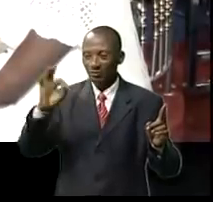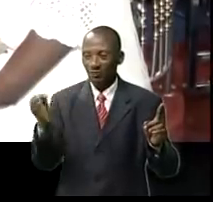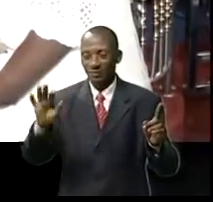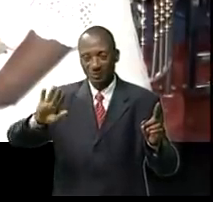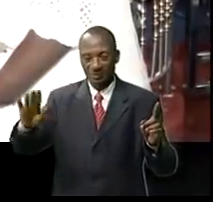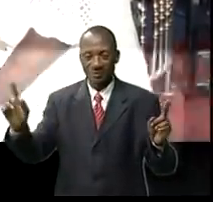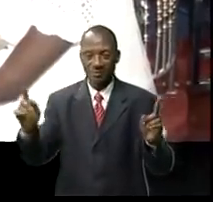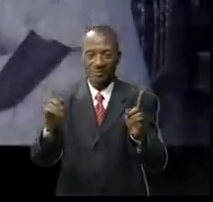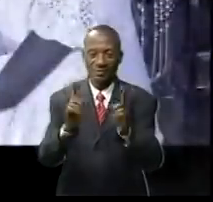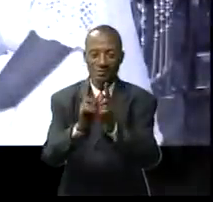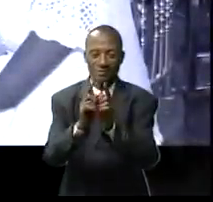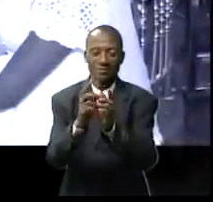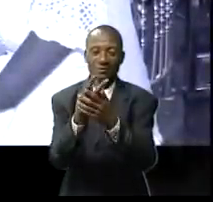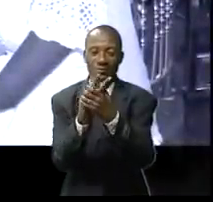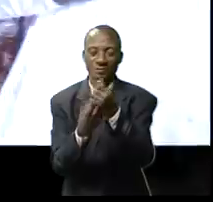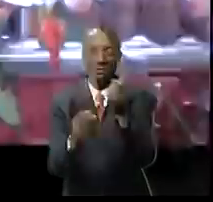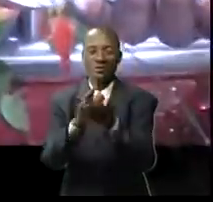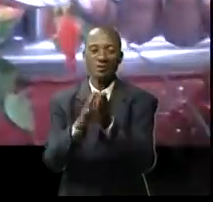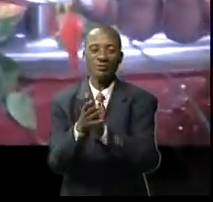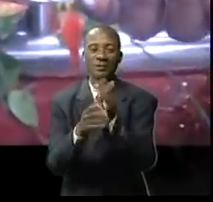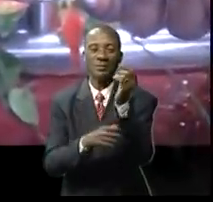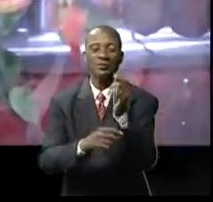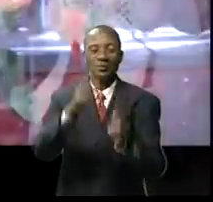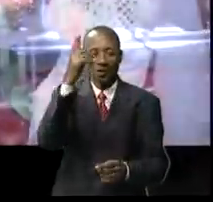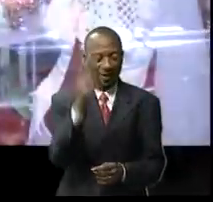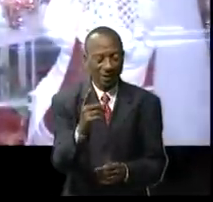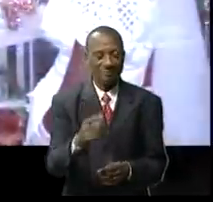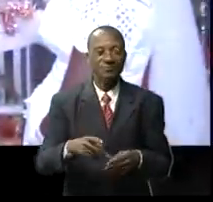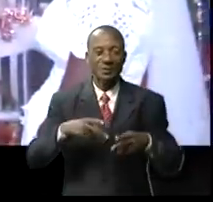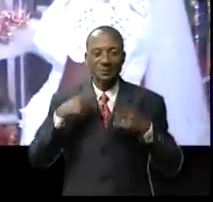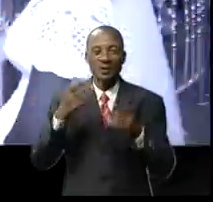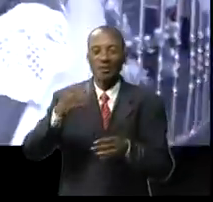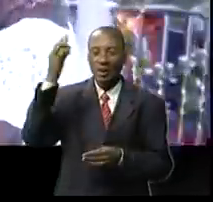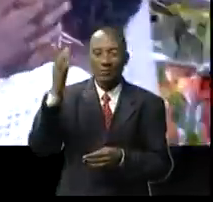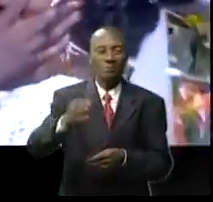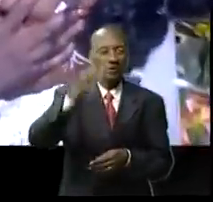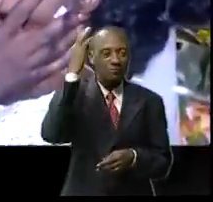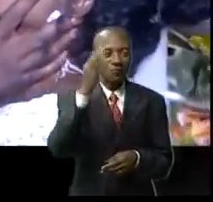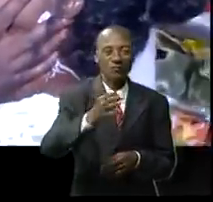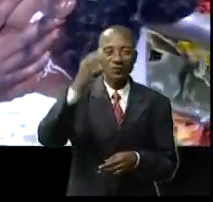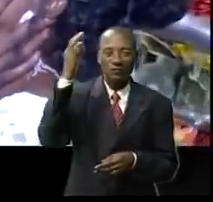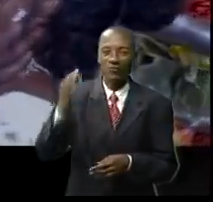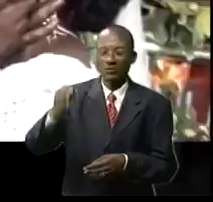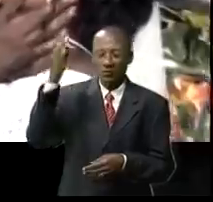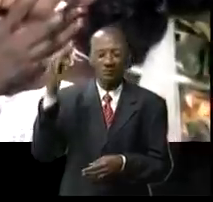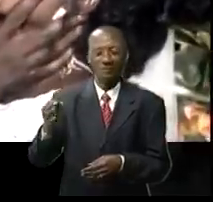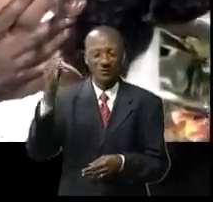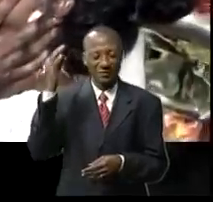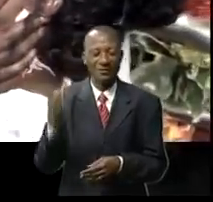ouvert la voie à l'échange des alliances entre mariés qui ont choisi les modes de mariage monogamiques.